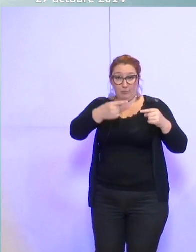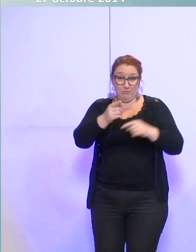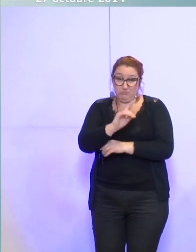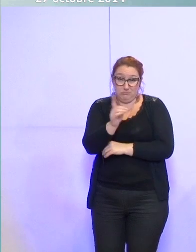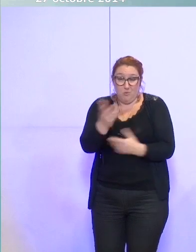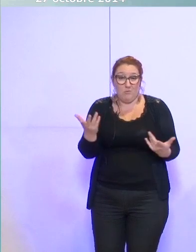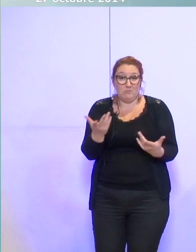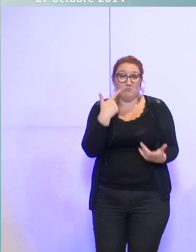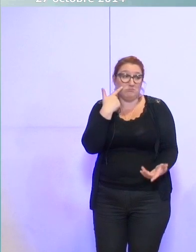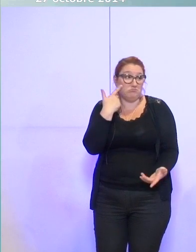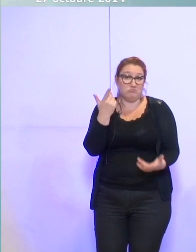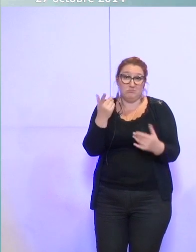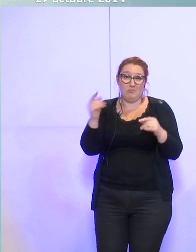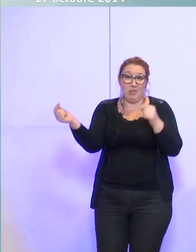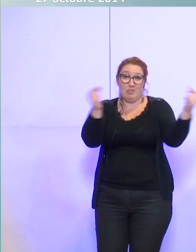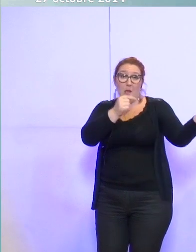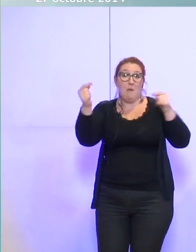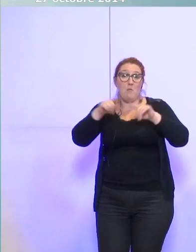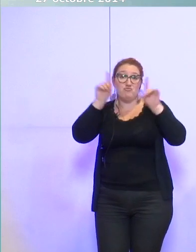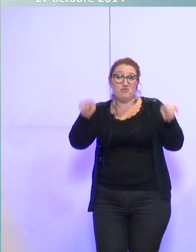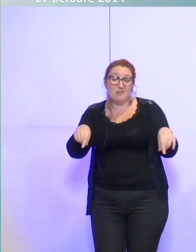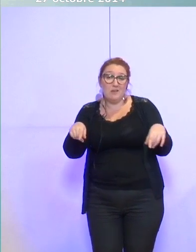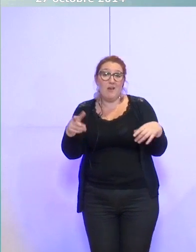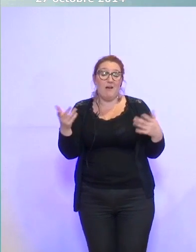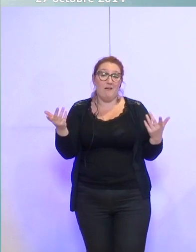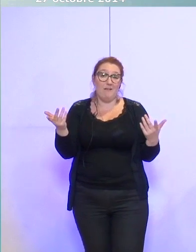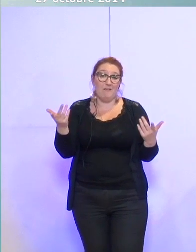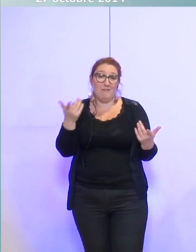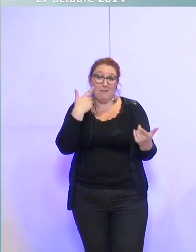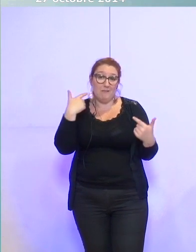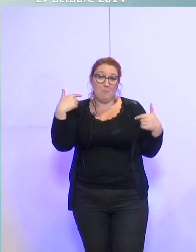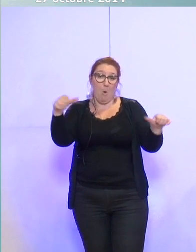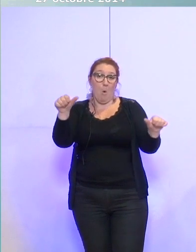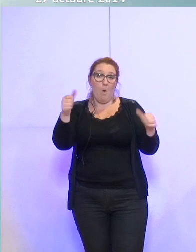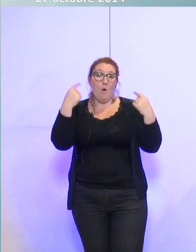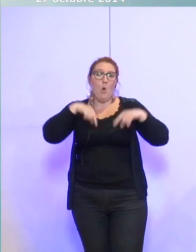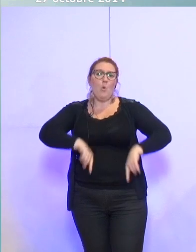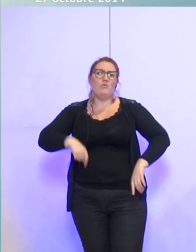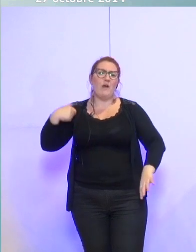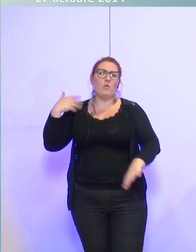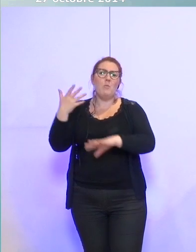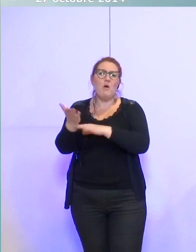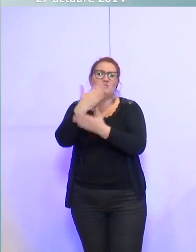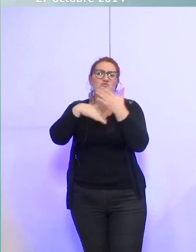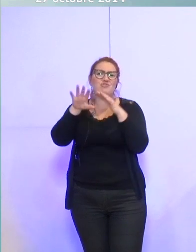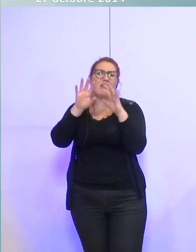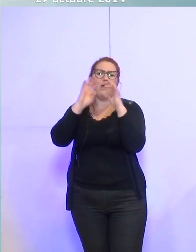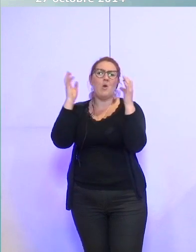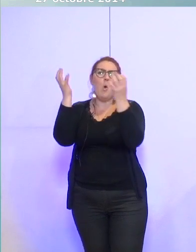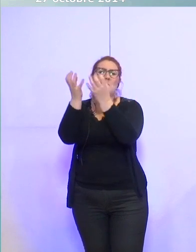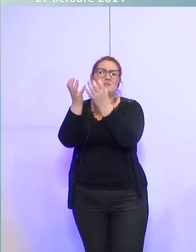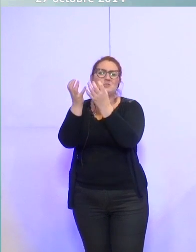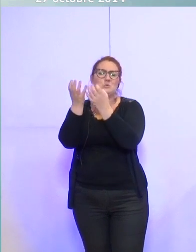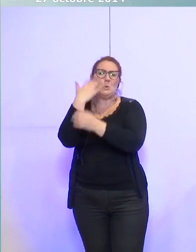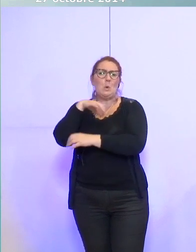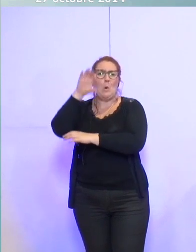voyons aujourd'hui dans les débats dans lesquels sont embourbés les différents gouvernements à la Commission européenne, mais qui